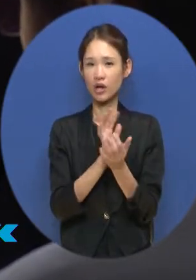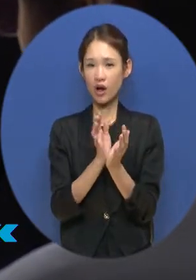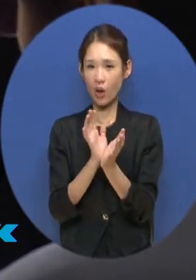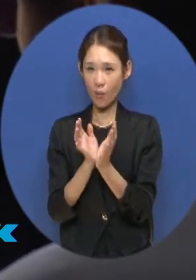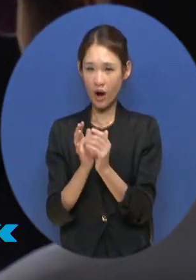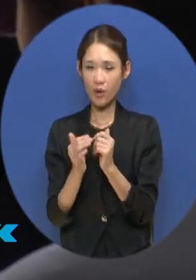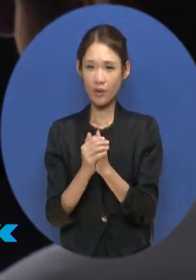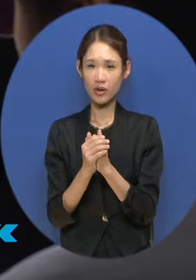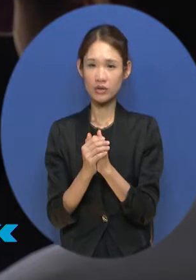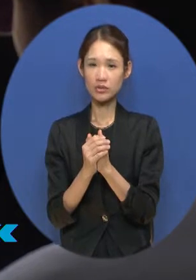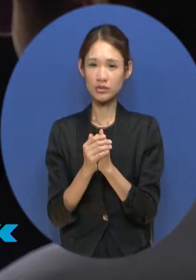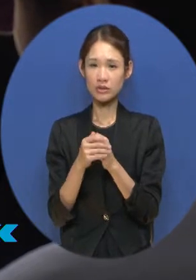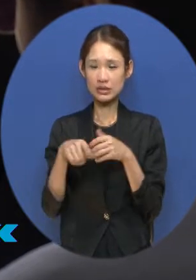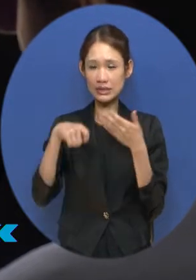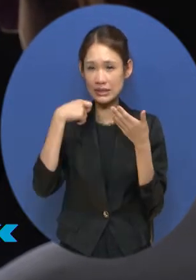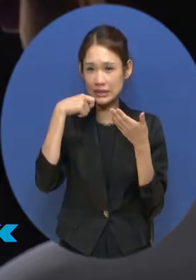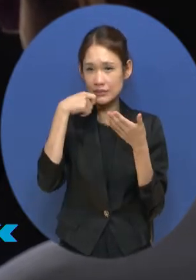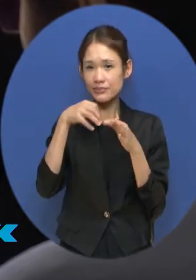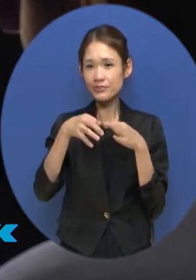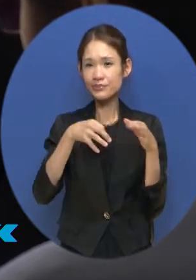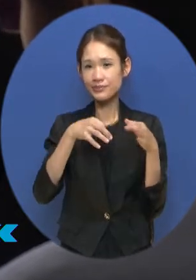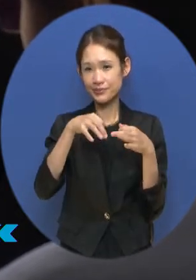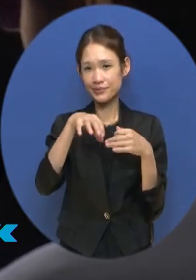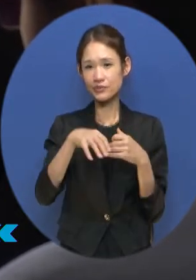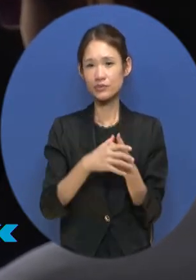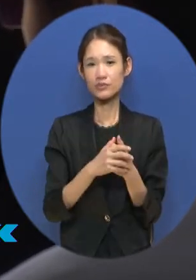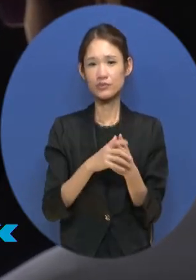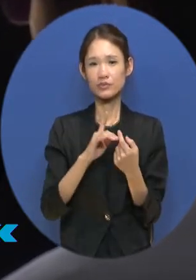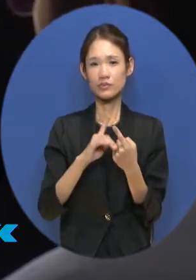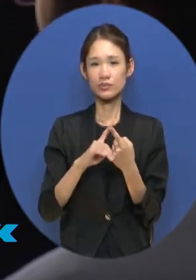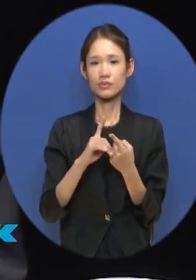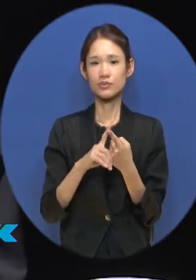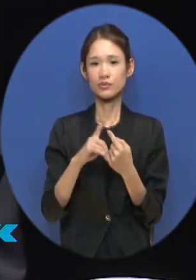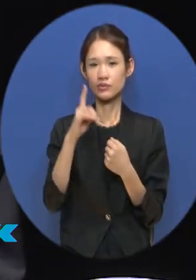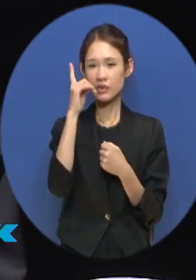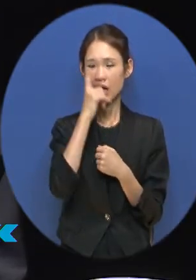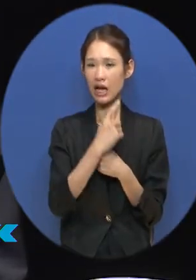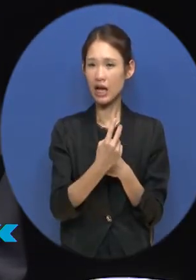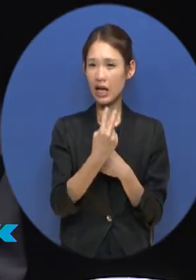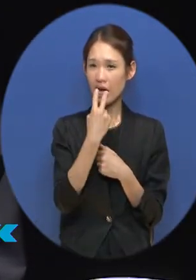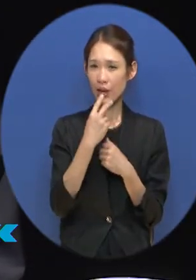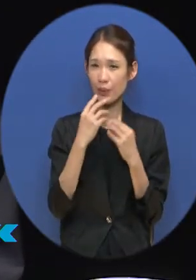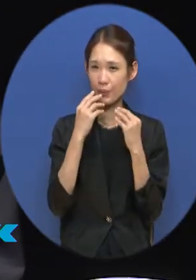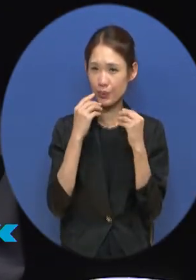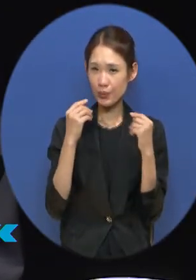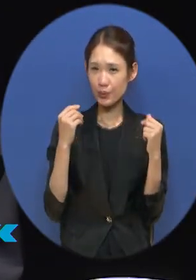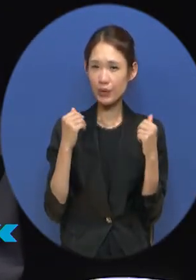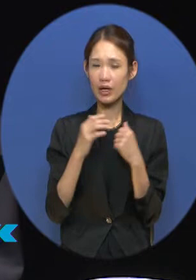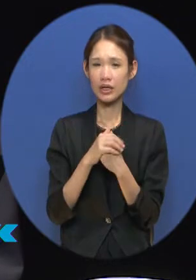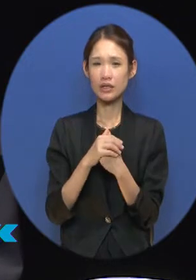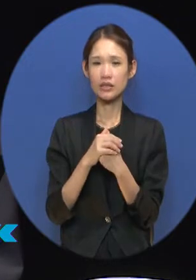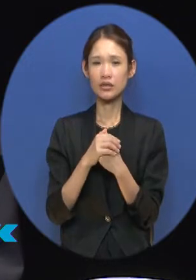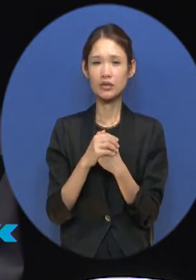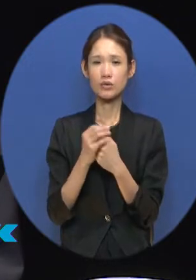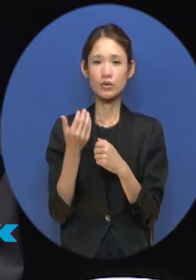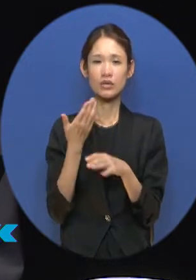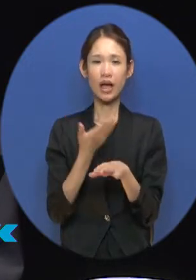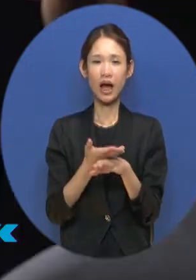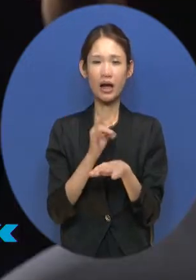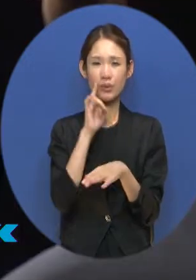화원이라든가 또 어떤 음식점 이런 곳들에서 다양한 미세먼지 외에도